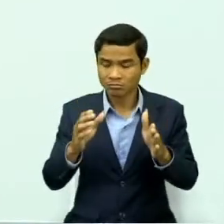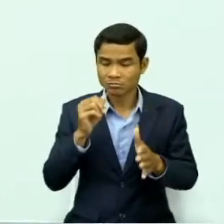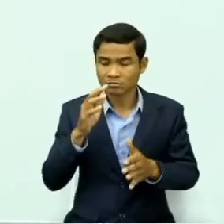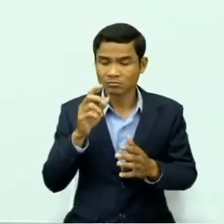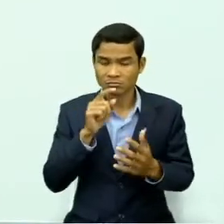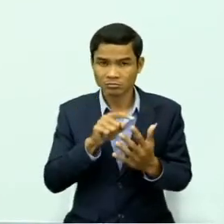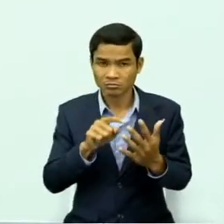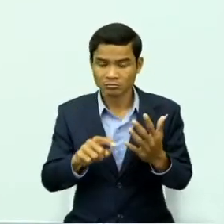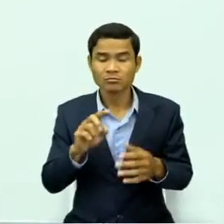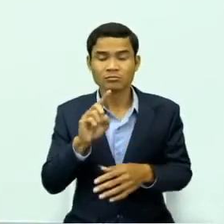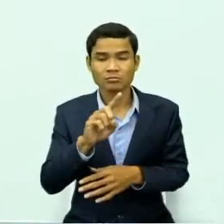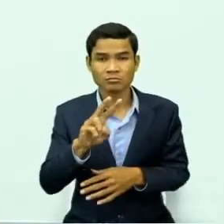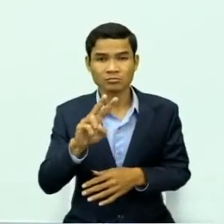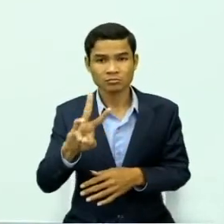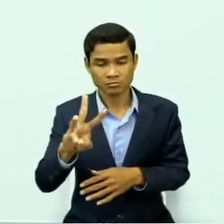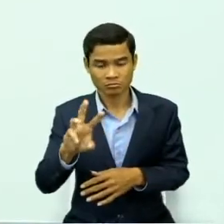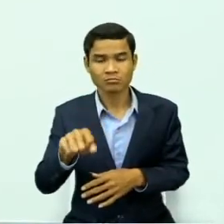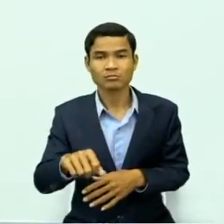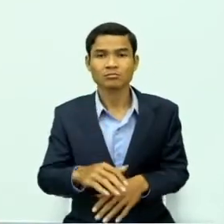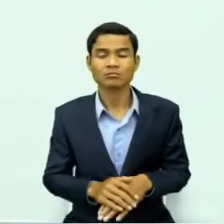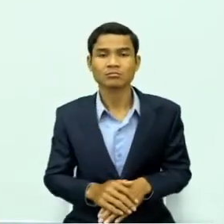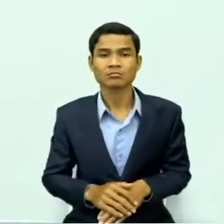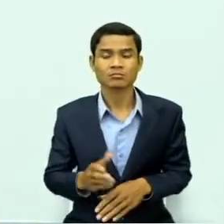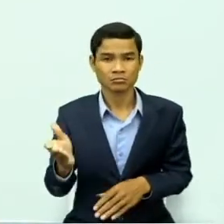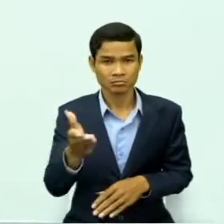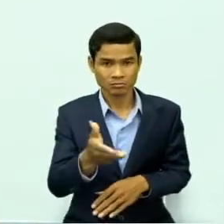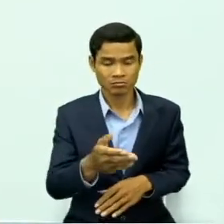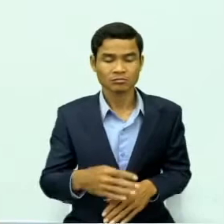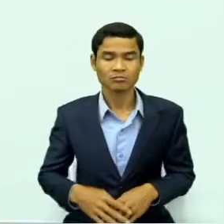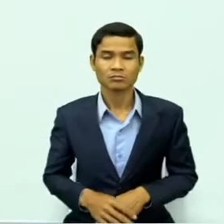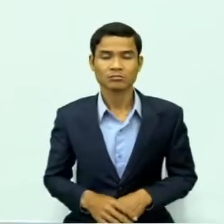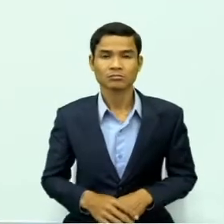chún. Mối bí bầy.